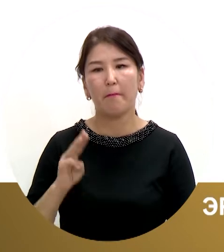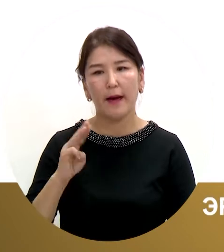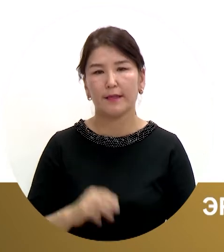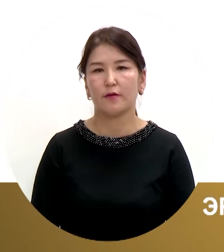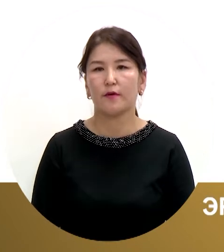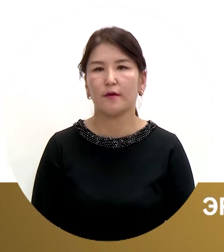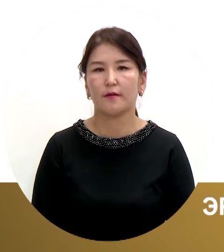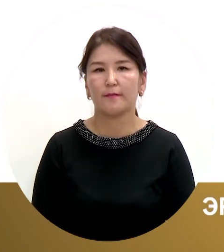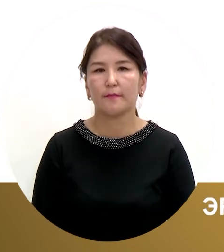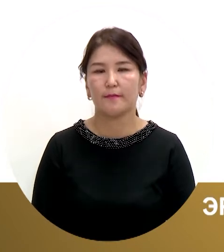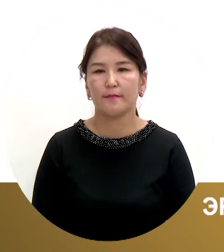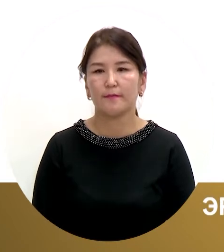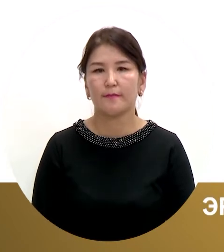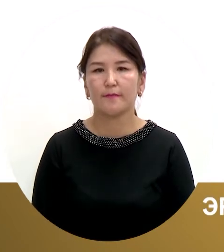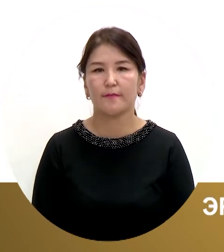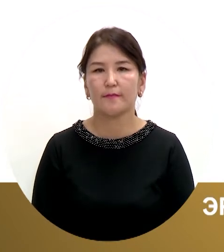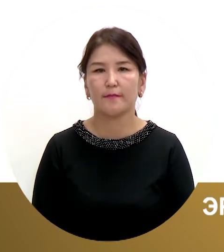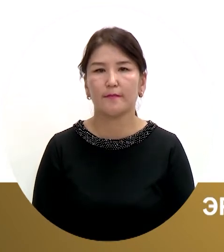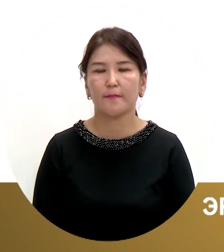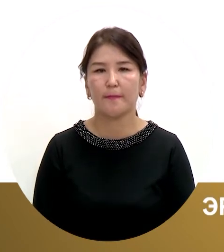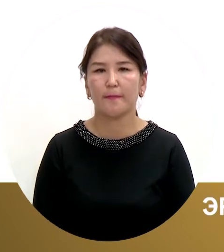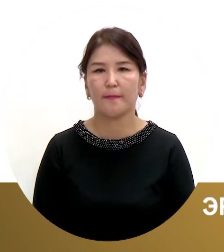нь бол зан уулд гарч байгаа шинж тэмдгүүд юм а.